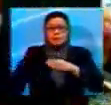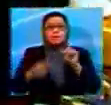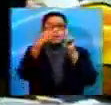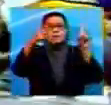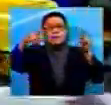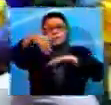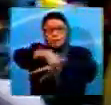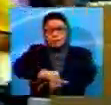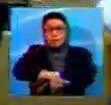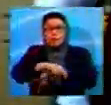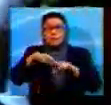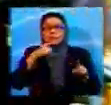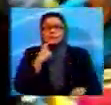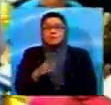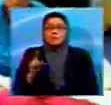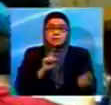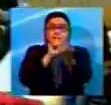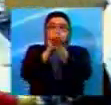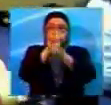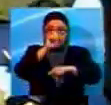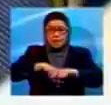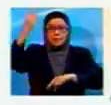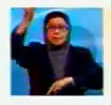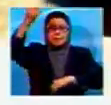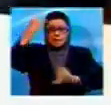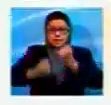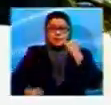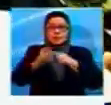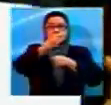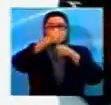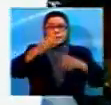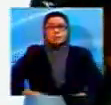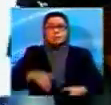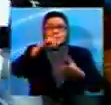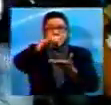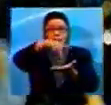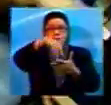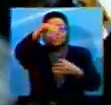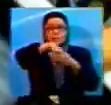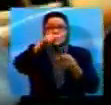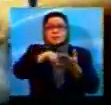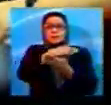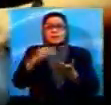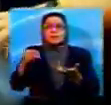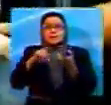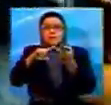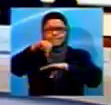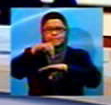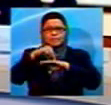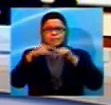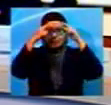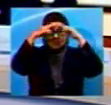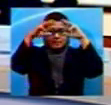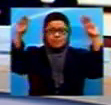ditemui media pada taklimat akhir petugas pusat-pusat mengundi dan polis di dewan Sri Pinang